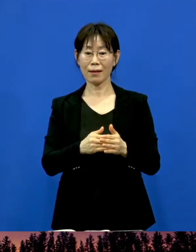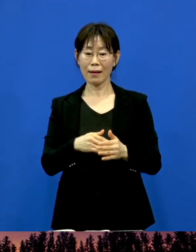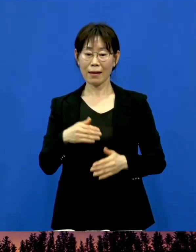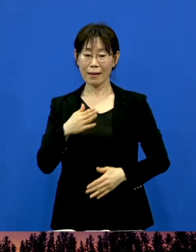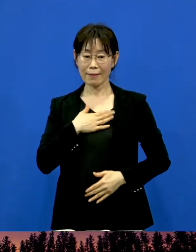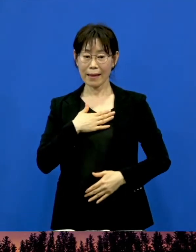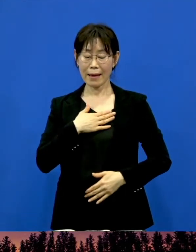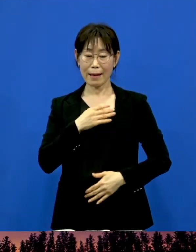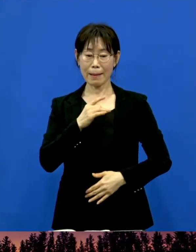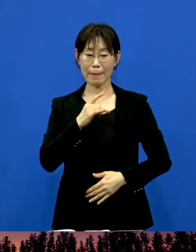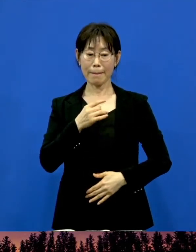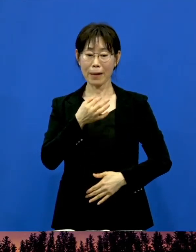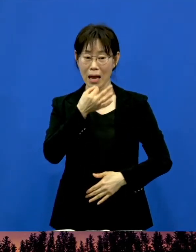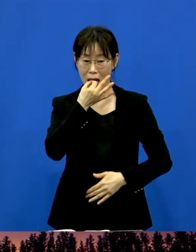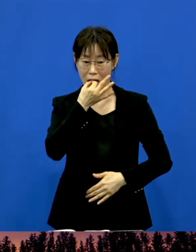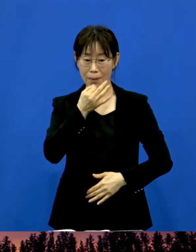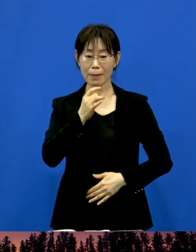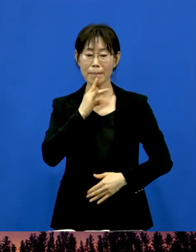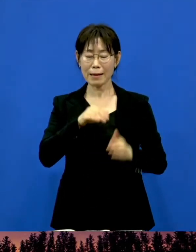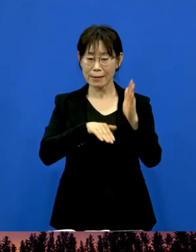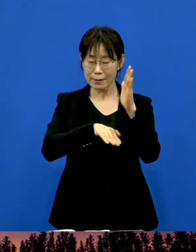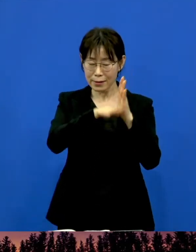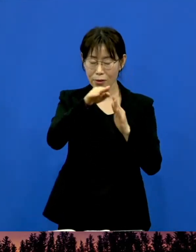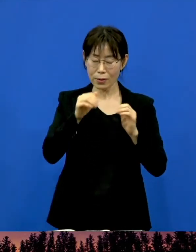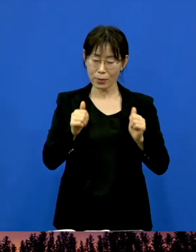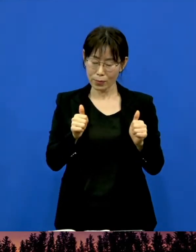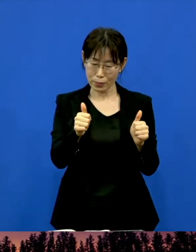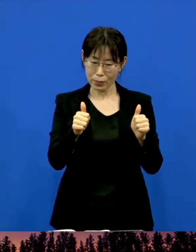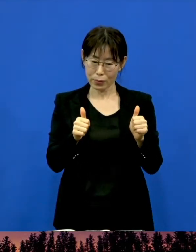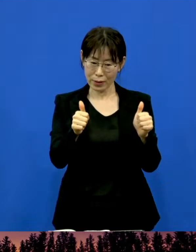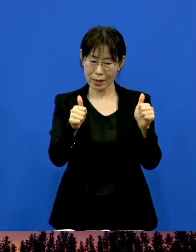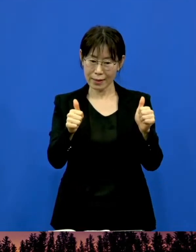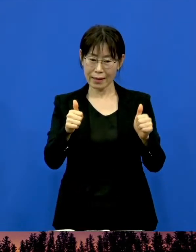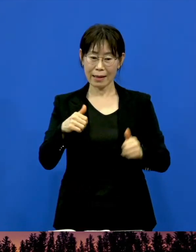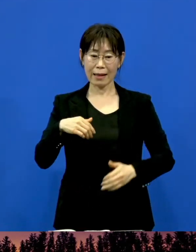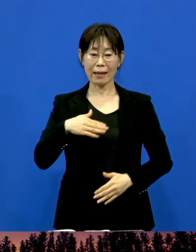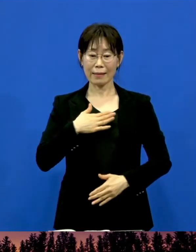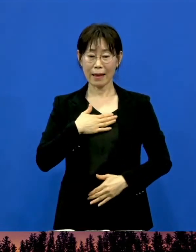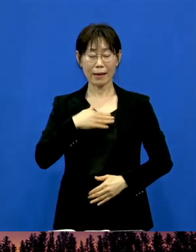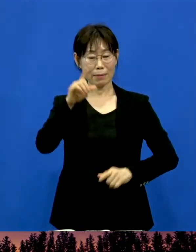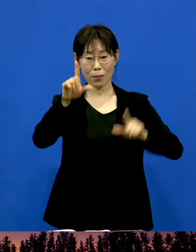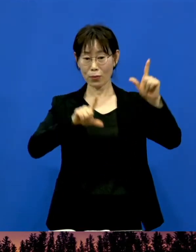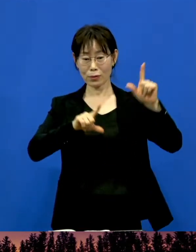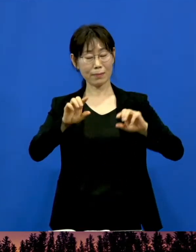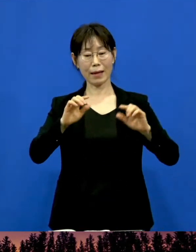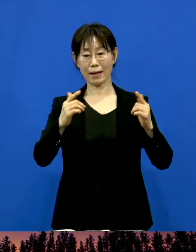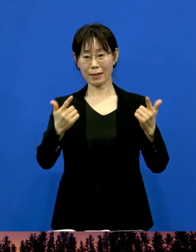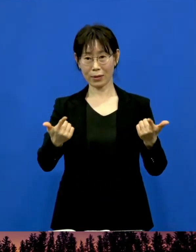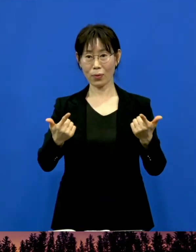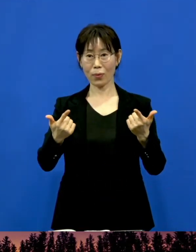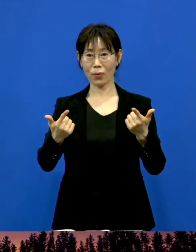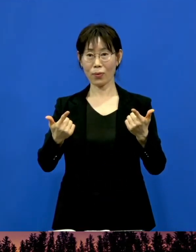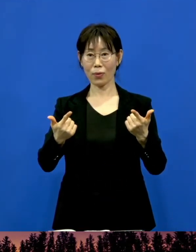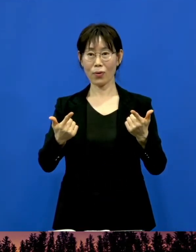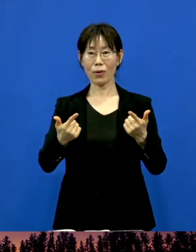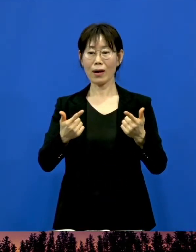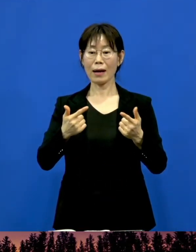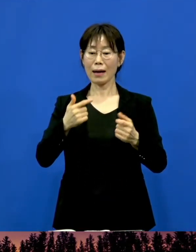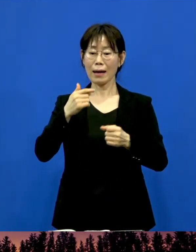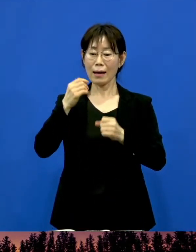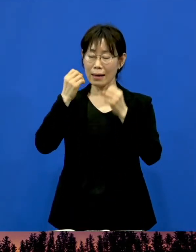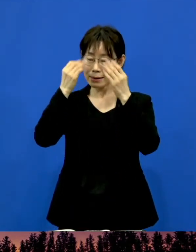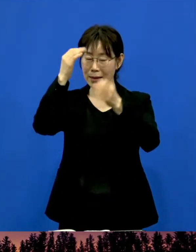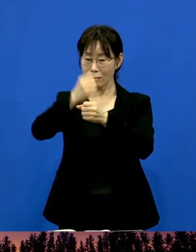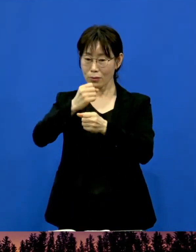해 아래의 삶의 수준이었고, 이제 해 위에서 그 창조주가 나를 지으신 그 목적을 따라 살아가는